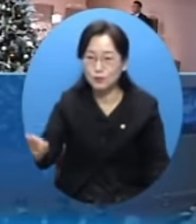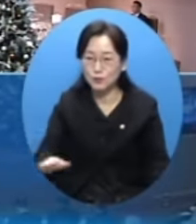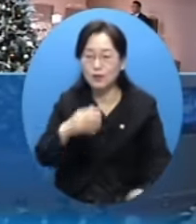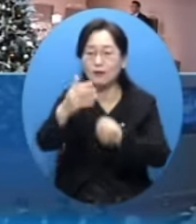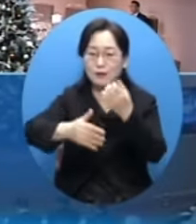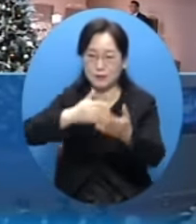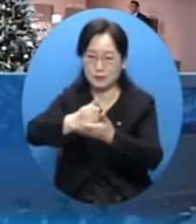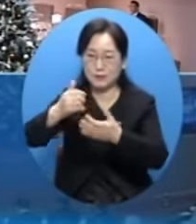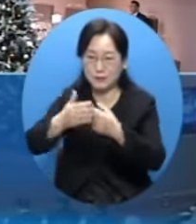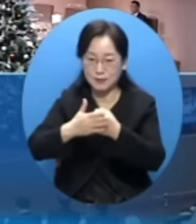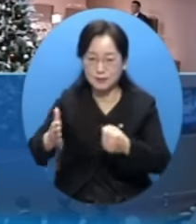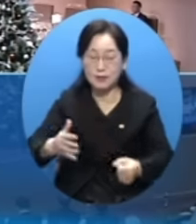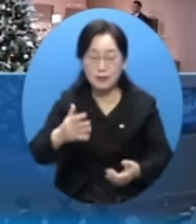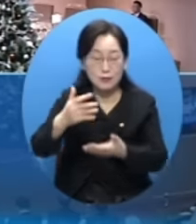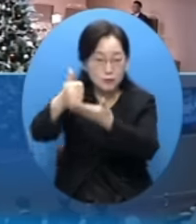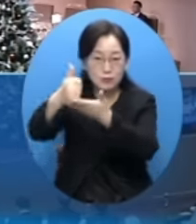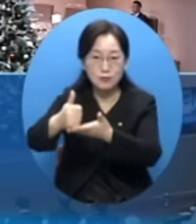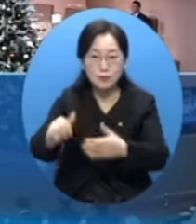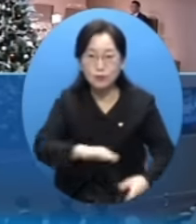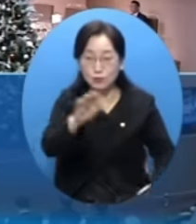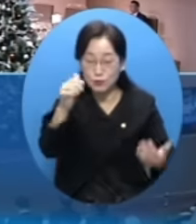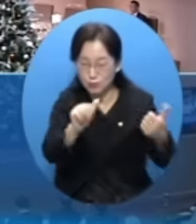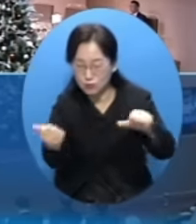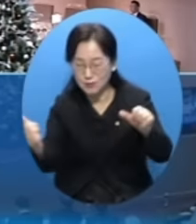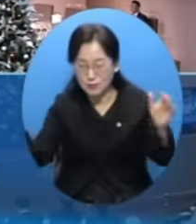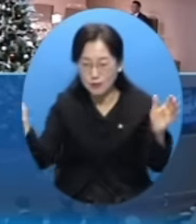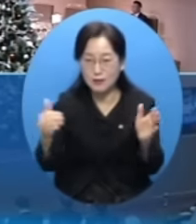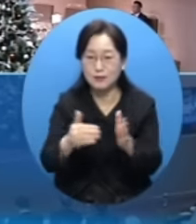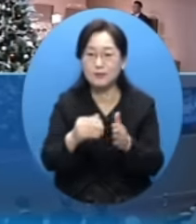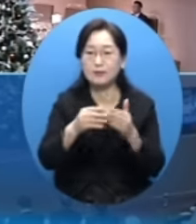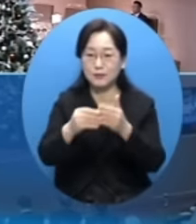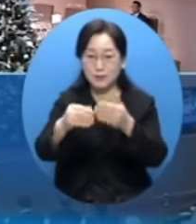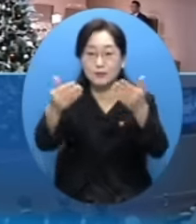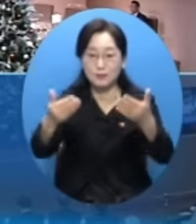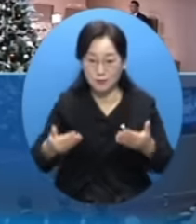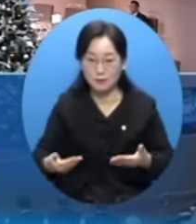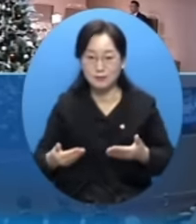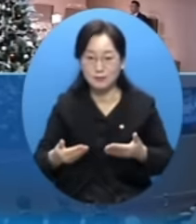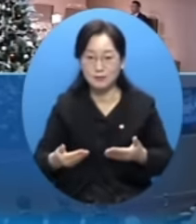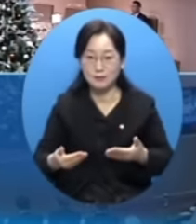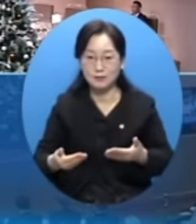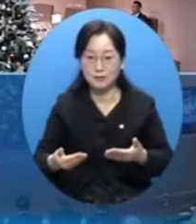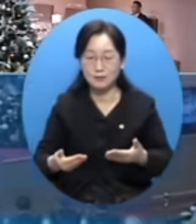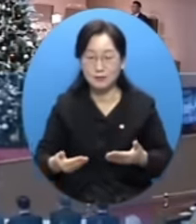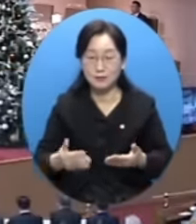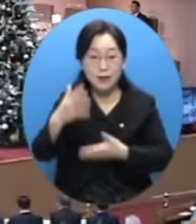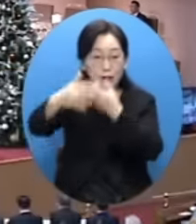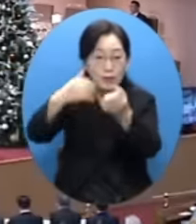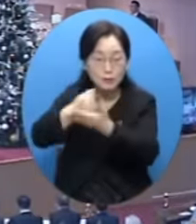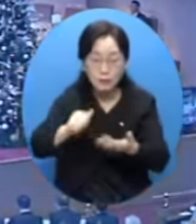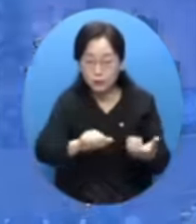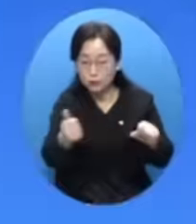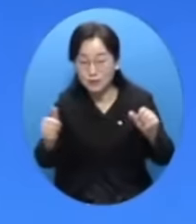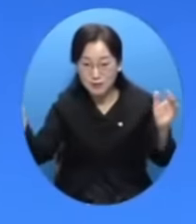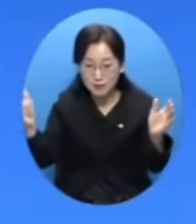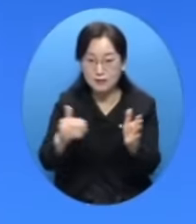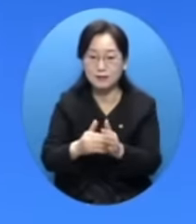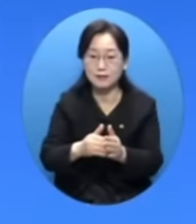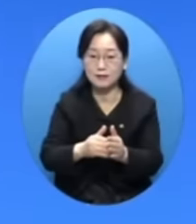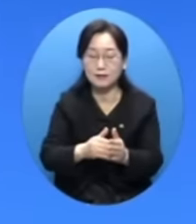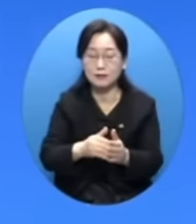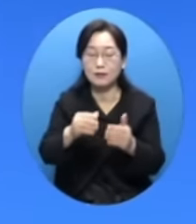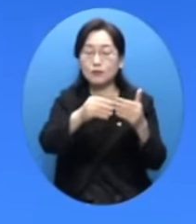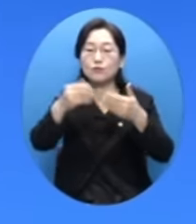우리의 하나님이시니 그가 우리를 죽을 때까지 인도하시리로다. 그가 우리를 죽을 때까지